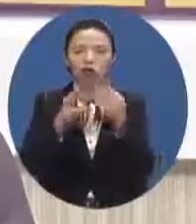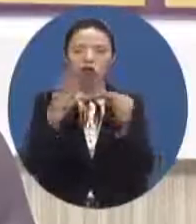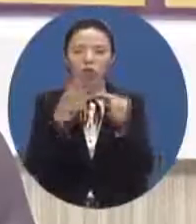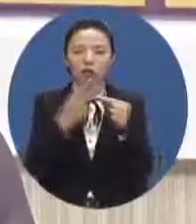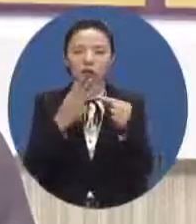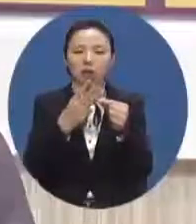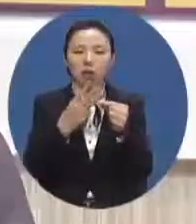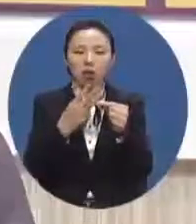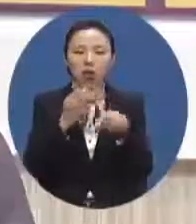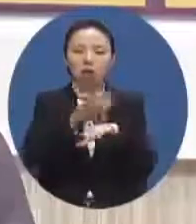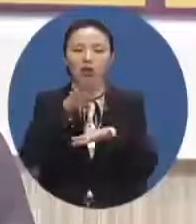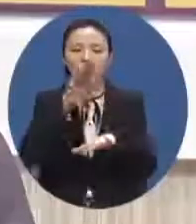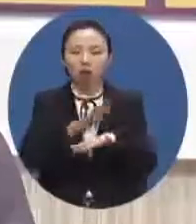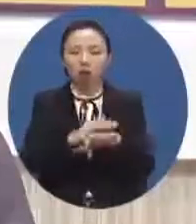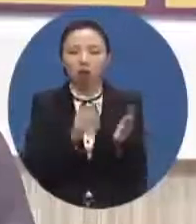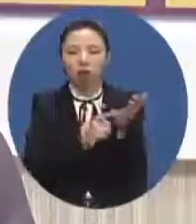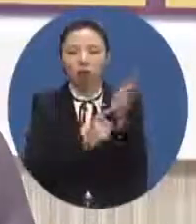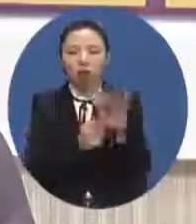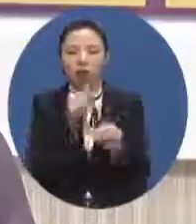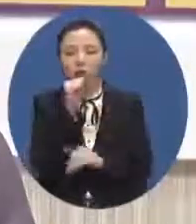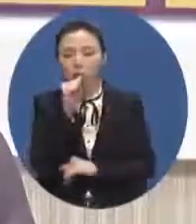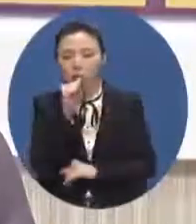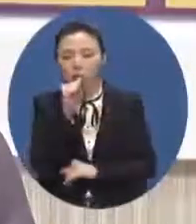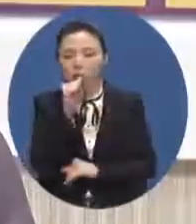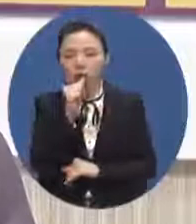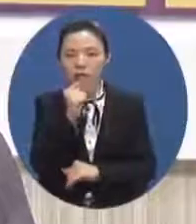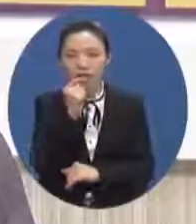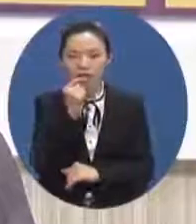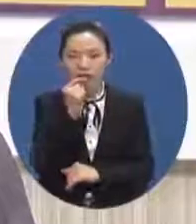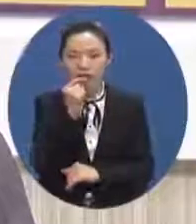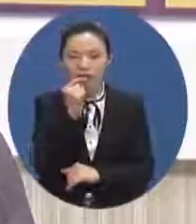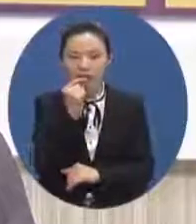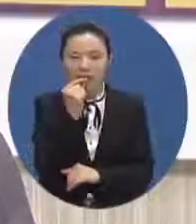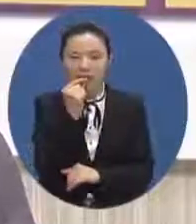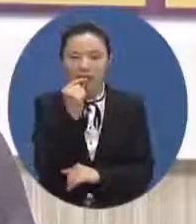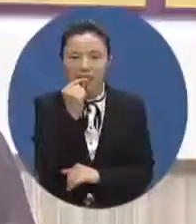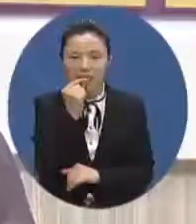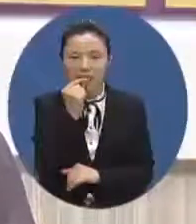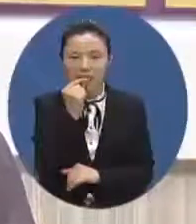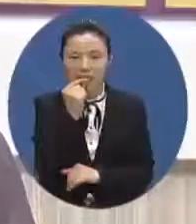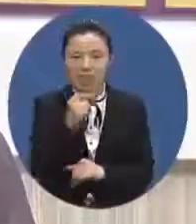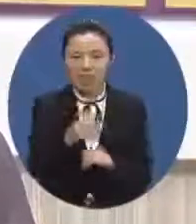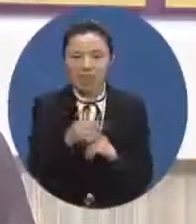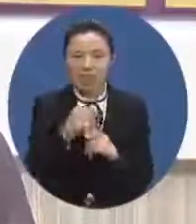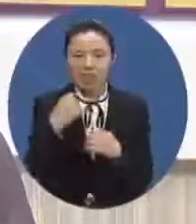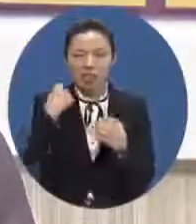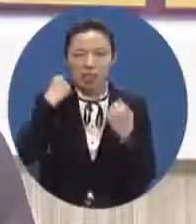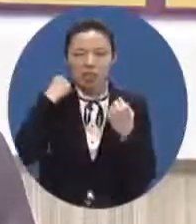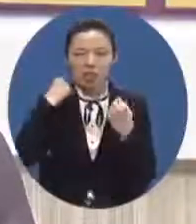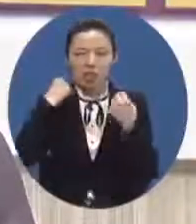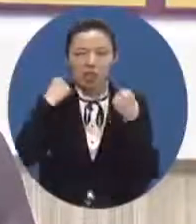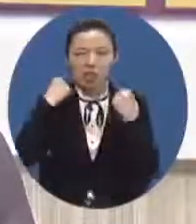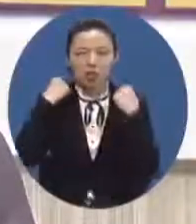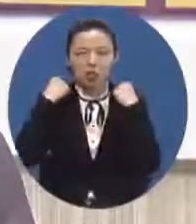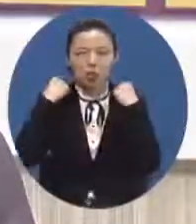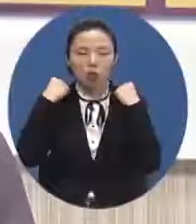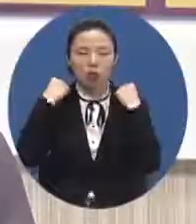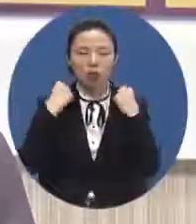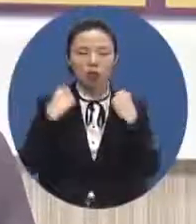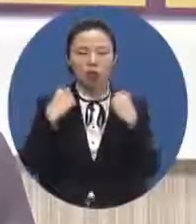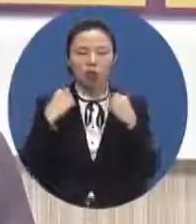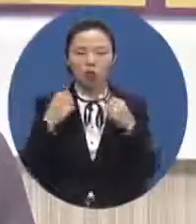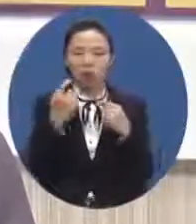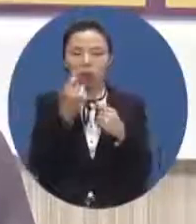증상으로 나타나는 아이들. 손가락 빨기, 손톱 뜯기, 그래서 후드티 같은 거 못 사줘요. 끈 아니다 네. 이렇게 침